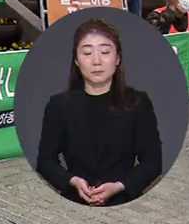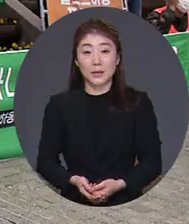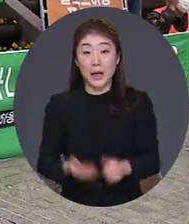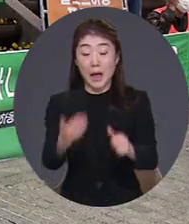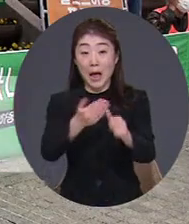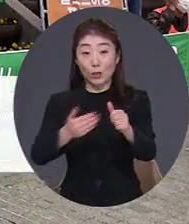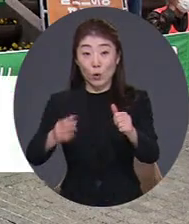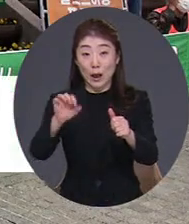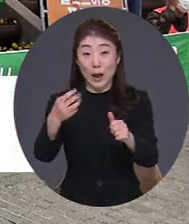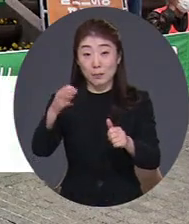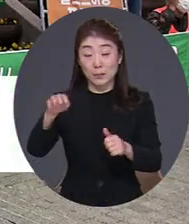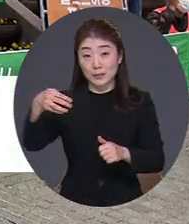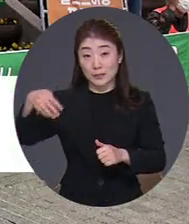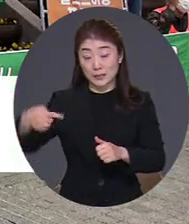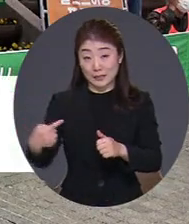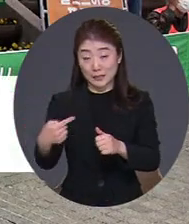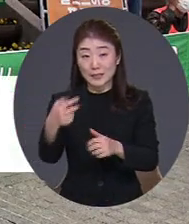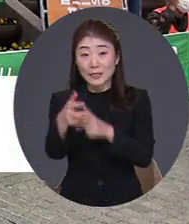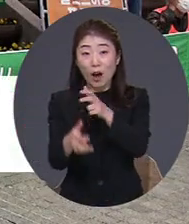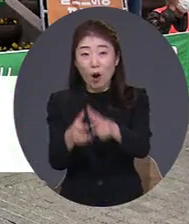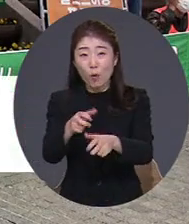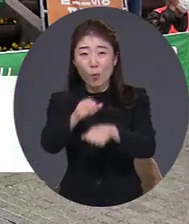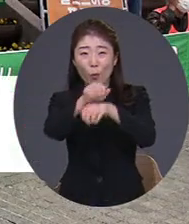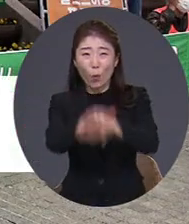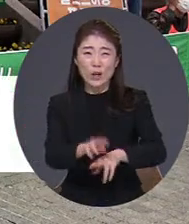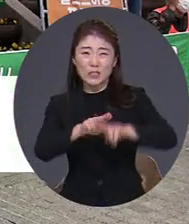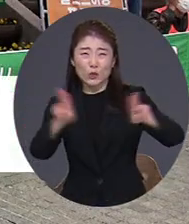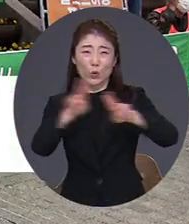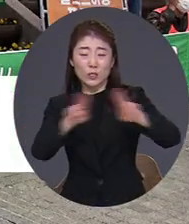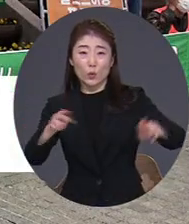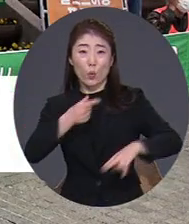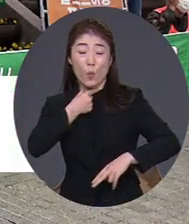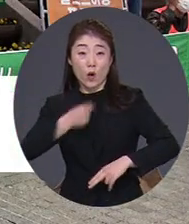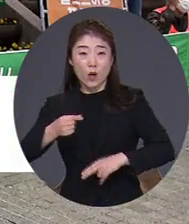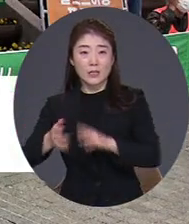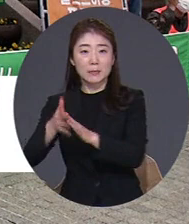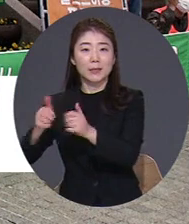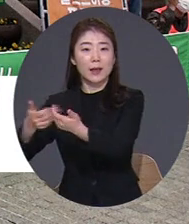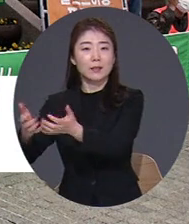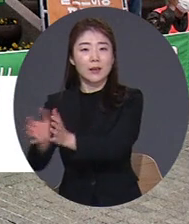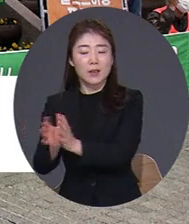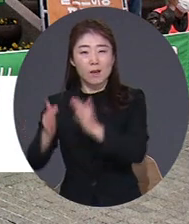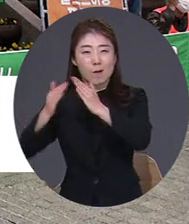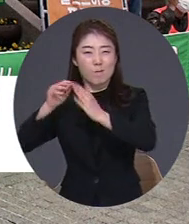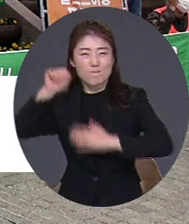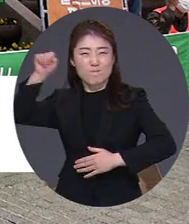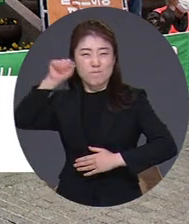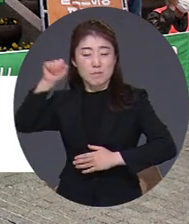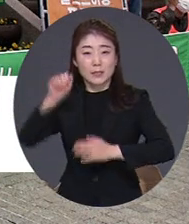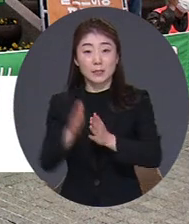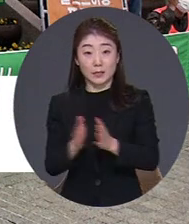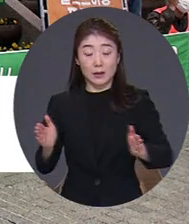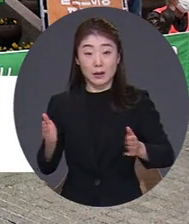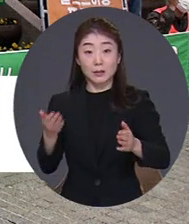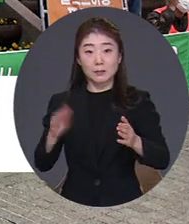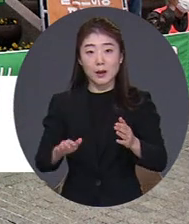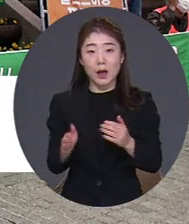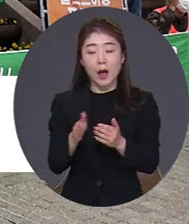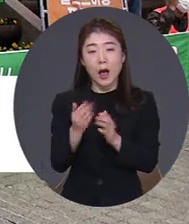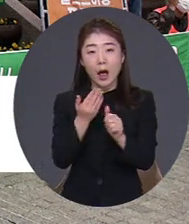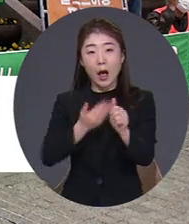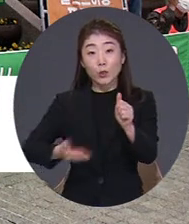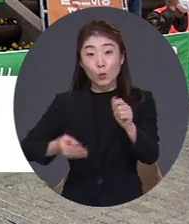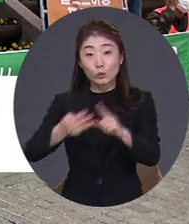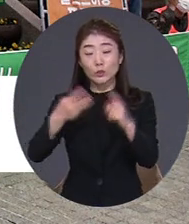이 하동 알프스 프로젝트의 백지화를 촉구하면서 시민단체들이 천막 농성에 돌입했습니다. 하지만 하동구는